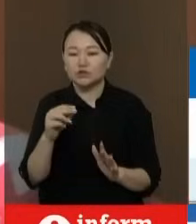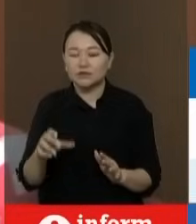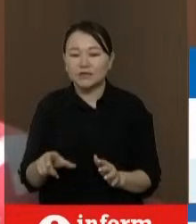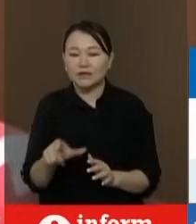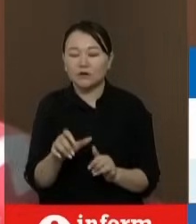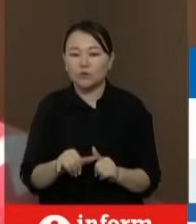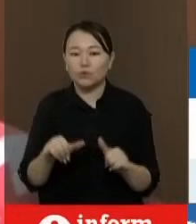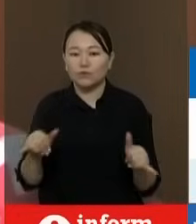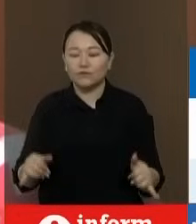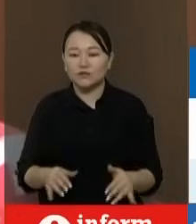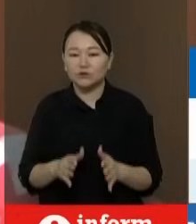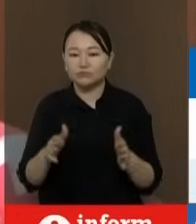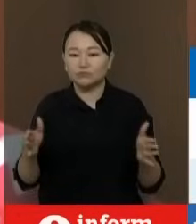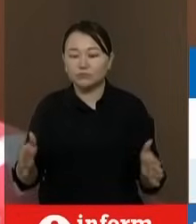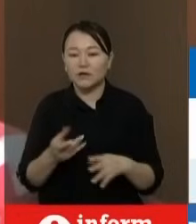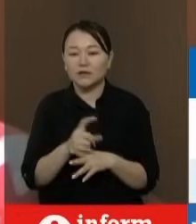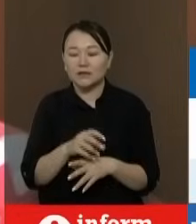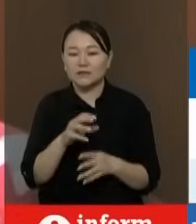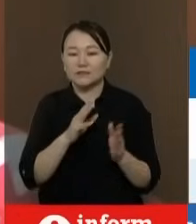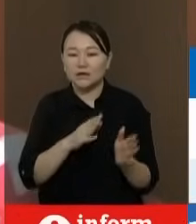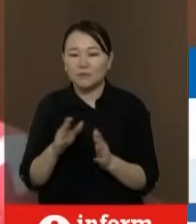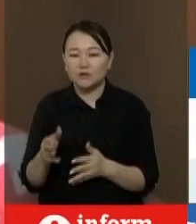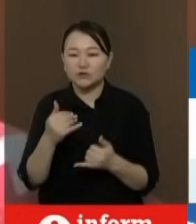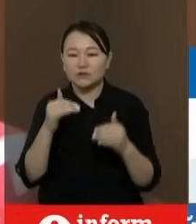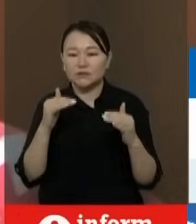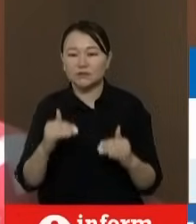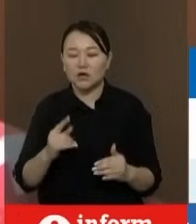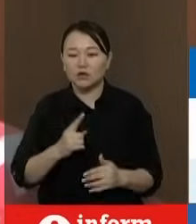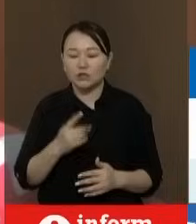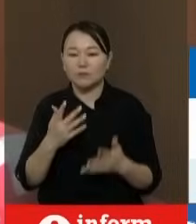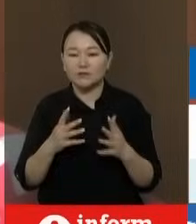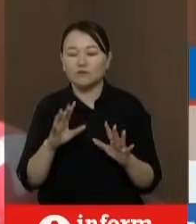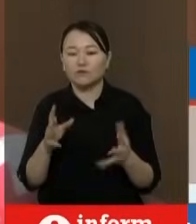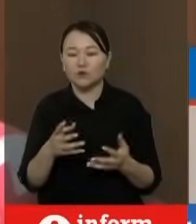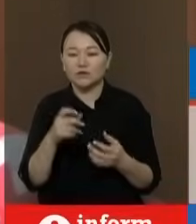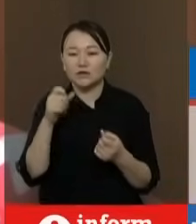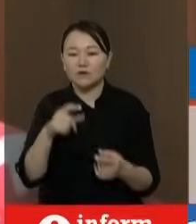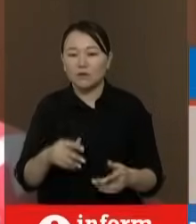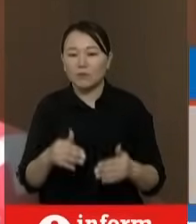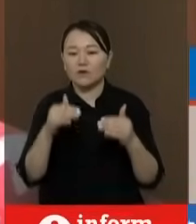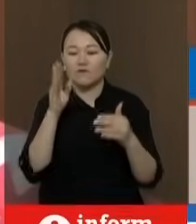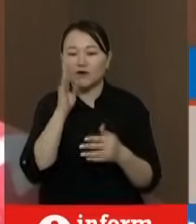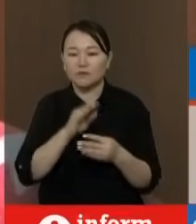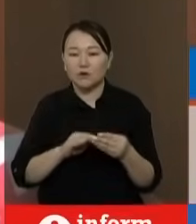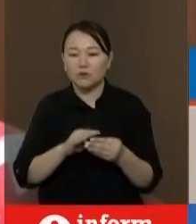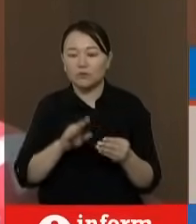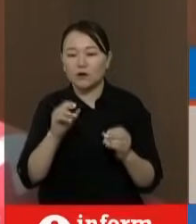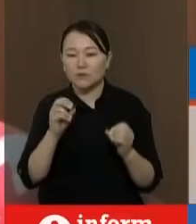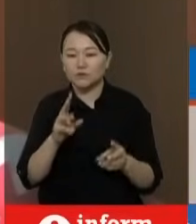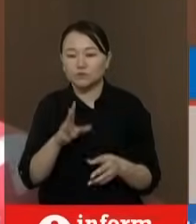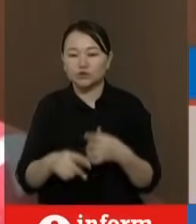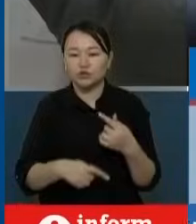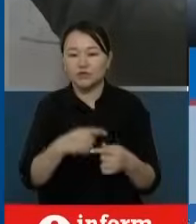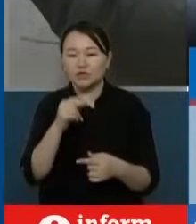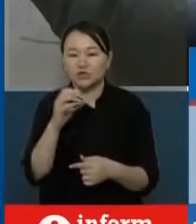данный момент, уровень реки находится в стабильном состоянии, и мы ожидаем спад. Если, не дай бог, пойдет соответствующий подъем и создаваться будет дополнительная угроза, то, конечно, ЧС